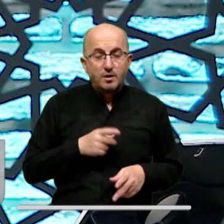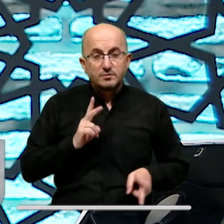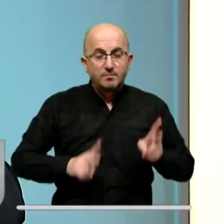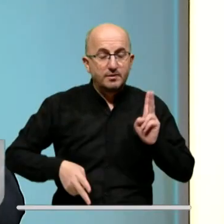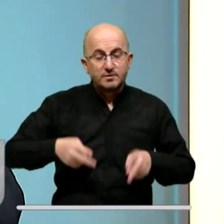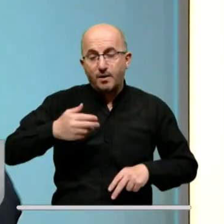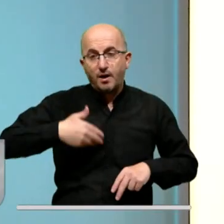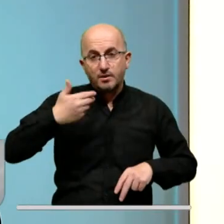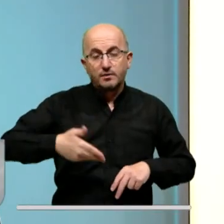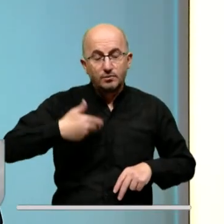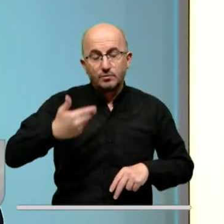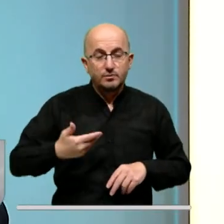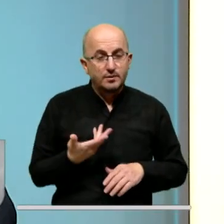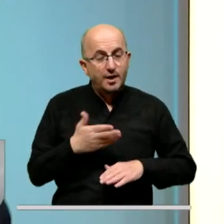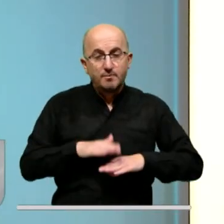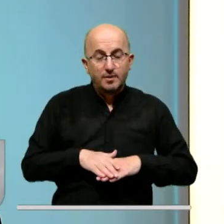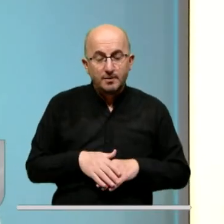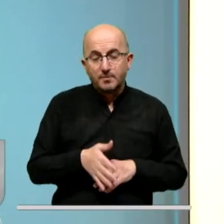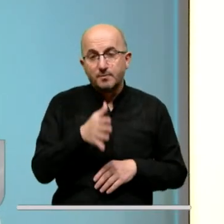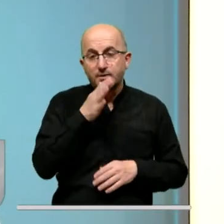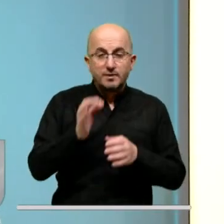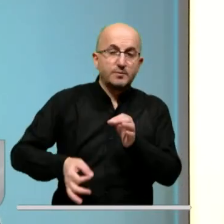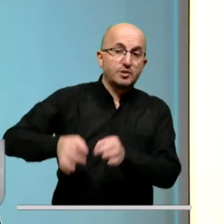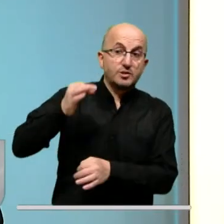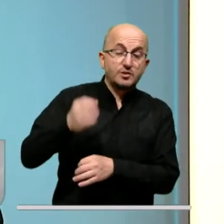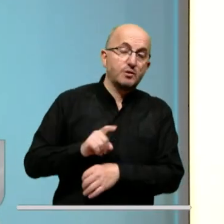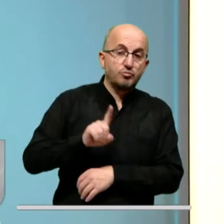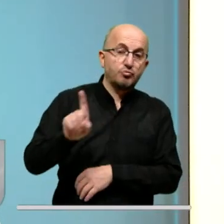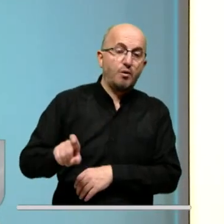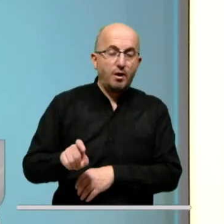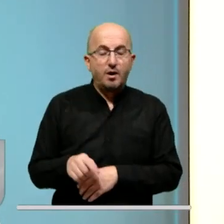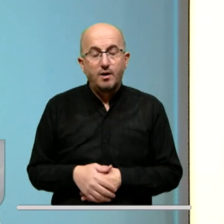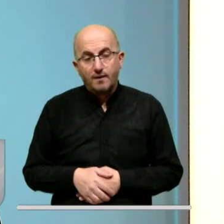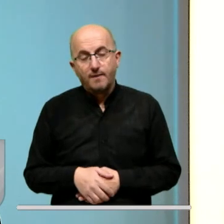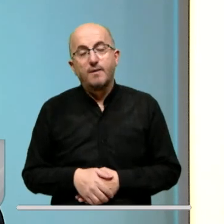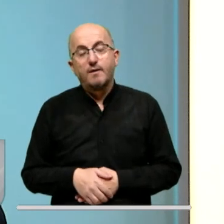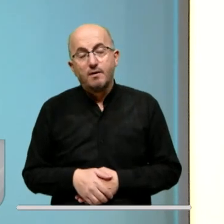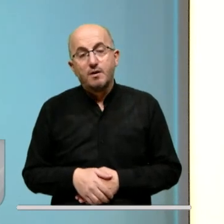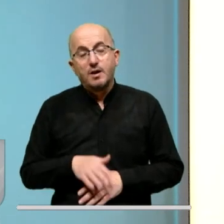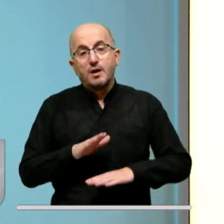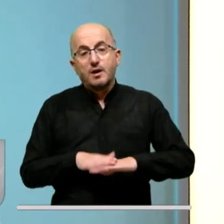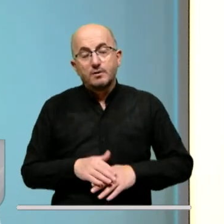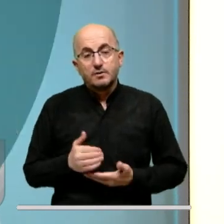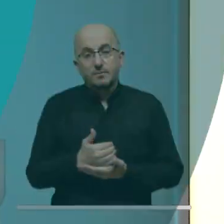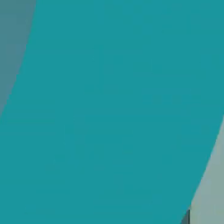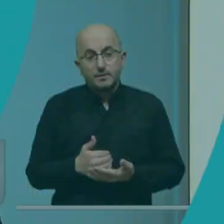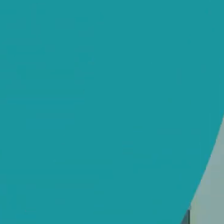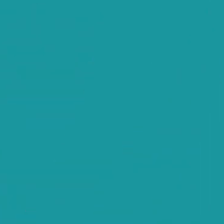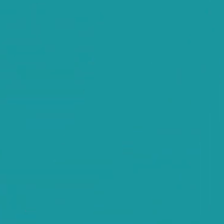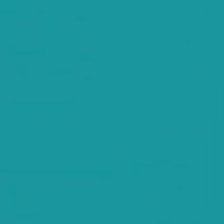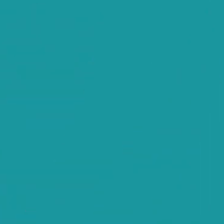mutlak mutlaka var O zaman ne yapalım Bir bilen aracılığıyla Eee bu kardeşlerimiz ne yapabilirler ellerindeki sermayeleri